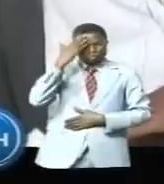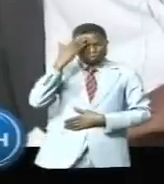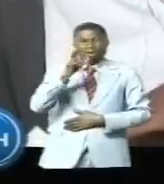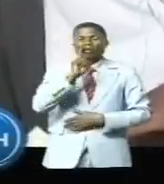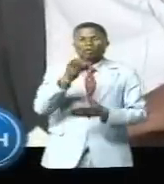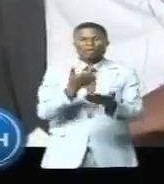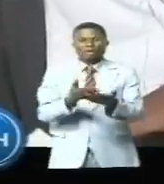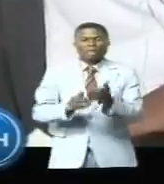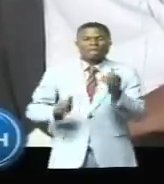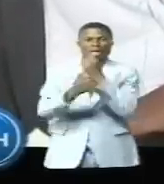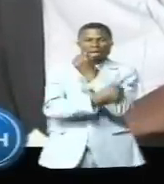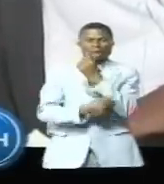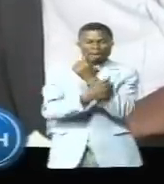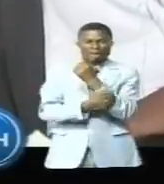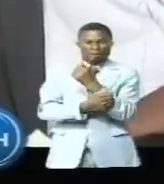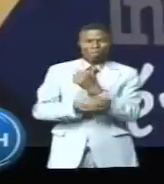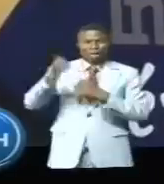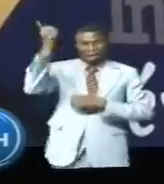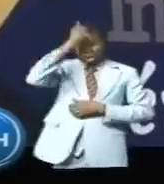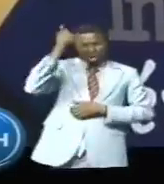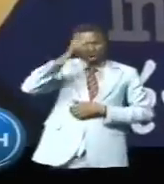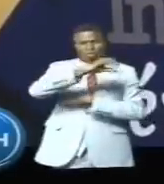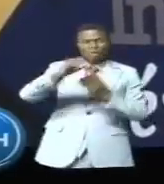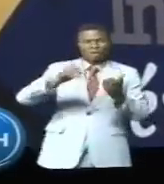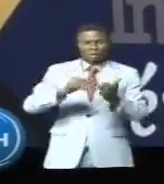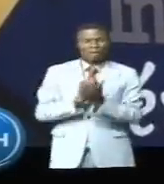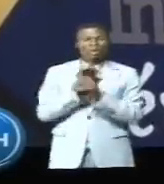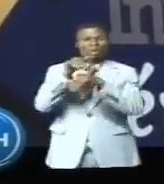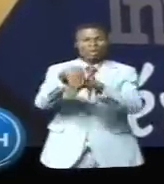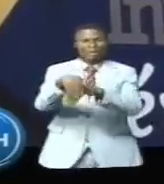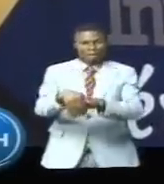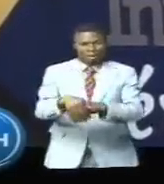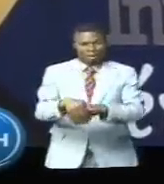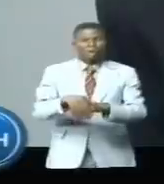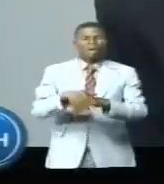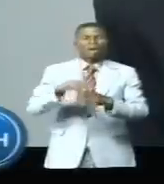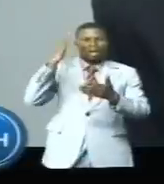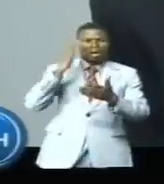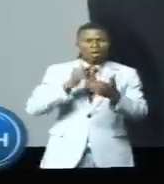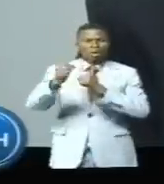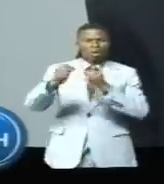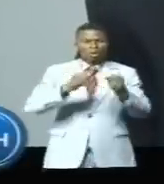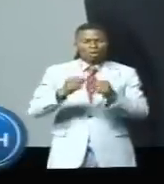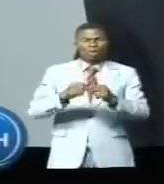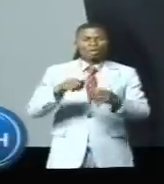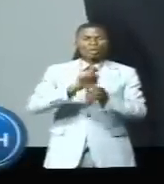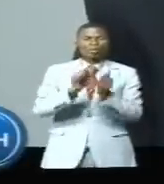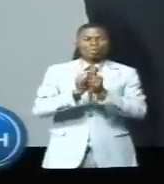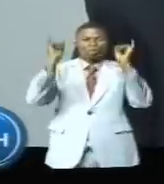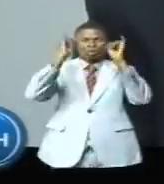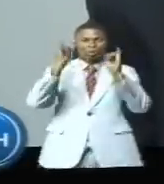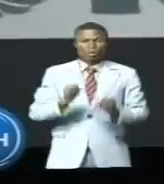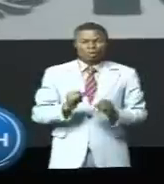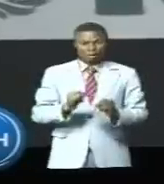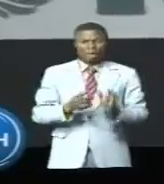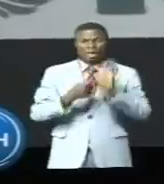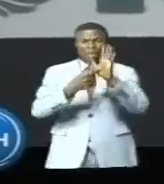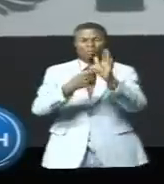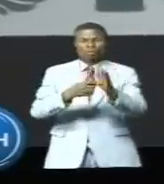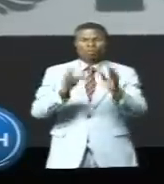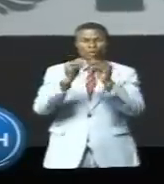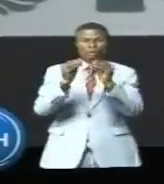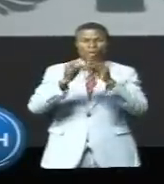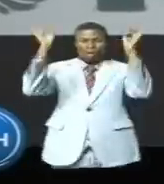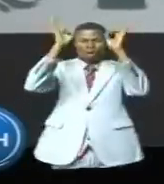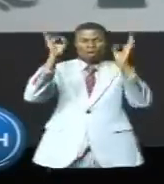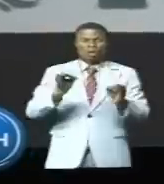réalité, les pays de la sous-région de l'Afrique centrale s'engagent dans la lutte contre la fracture numérique. C'est ce qui justifie la tenue du Forum